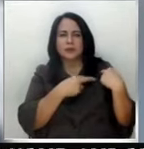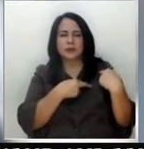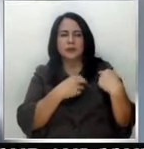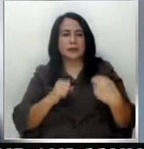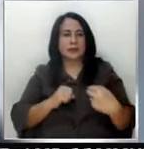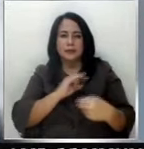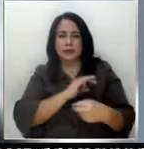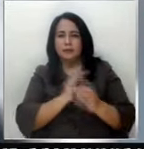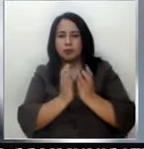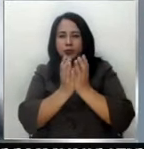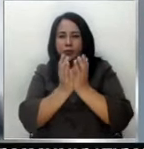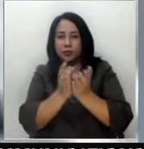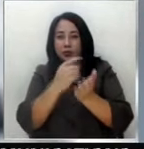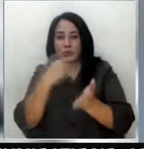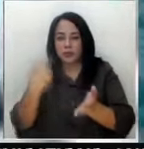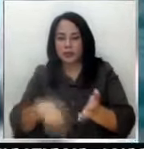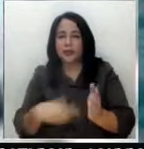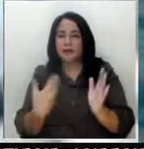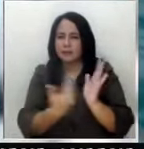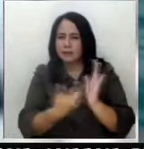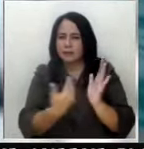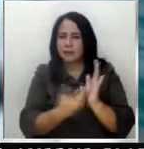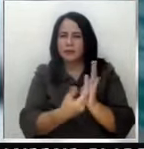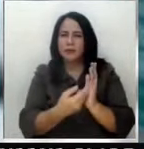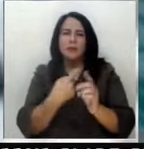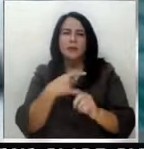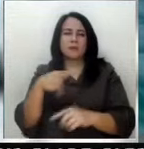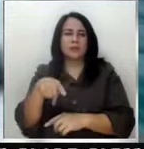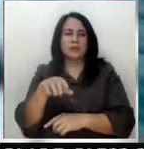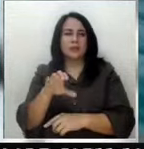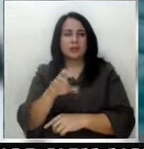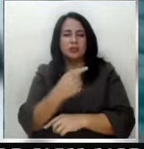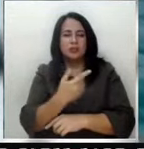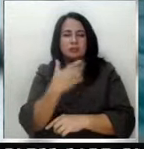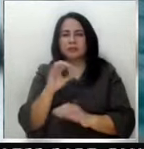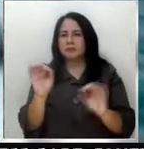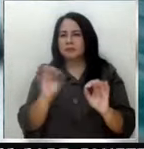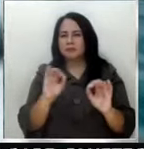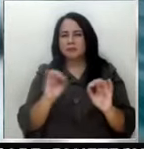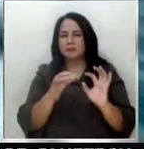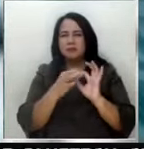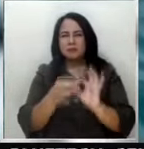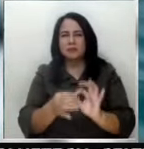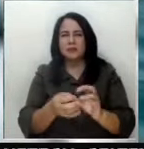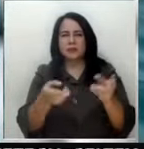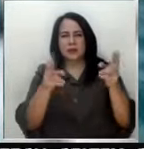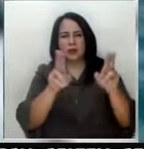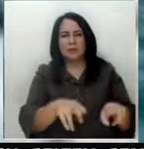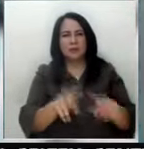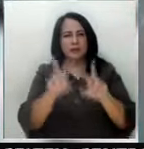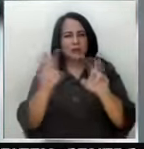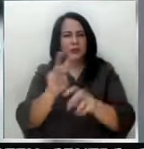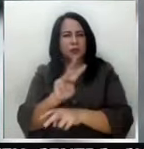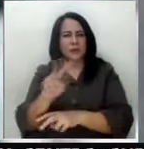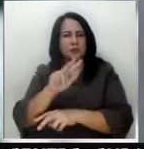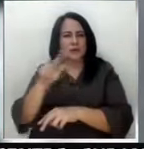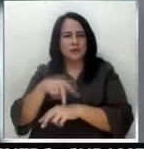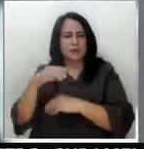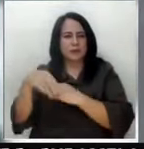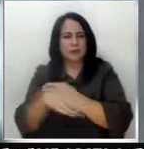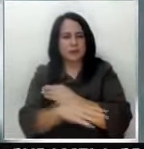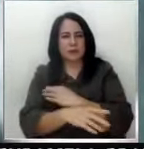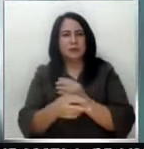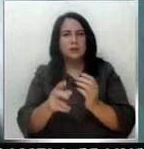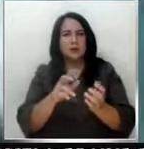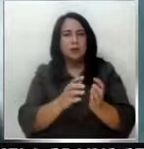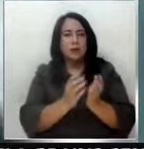kung may sapat daw na ebidensya. Pero ayon sa PCG, walang kinalaman ang naturang insidente sa issue sa West Philippine Sea. Tumaob ang